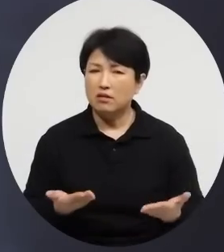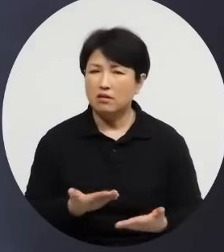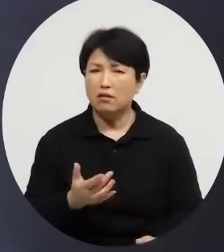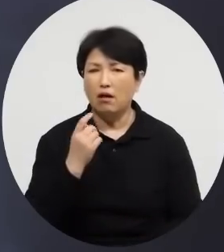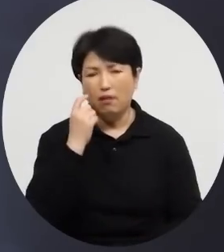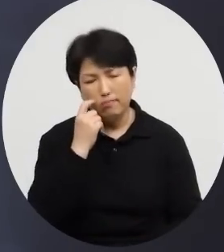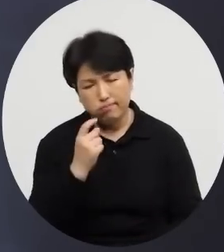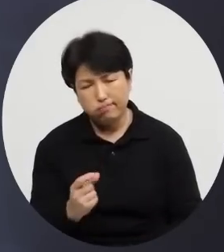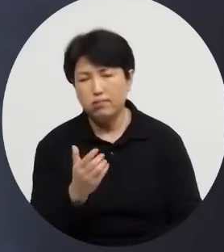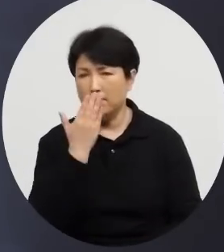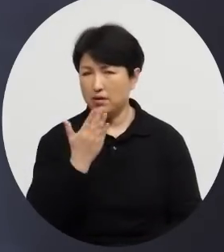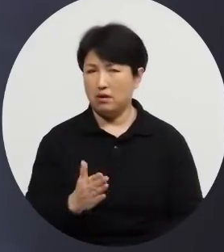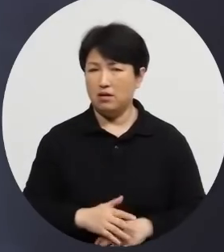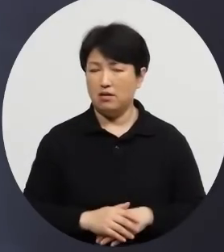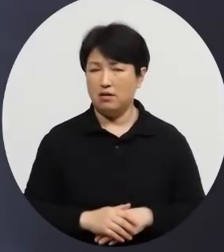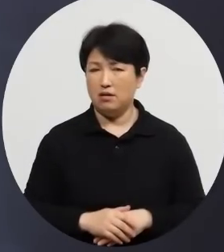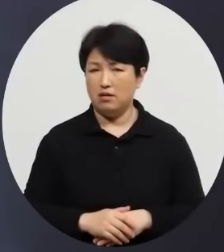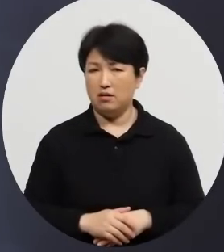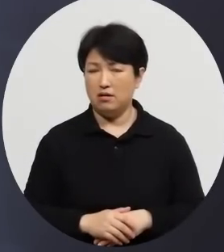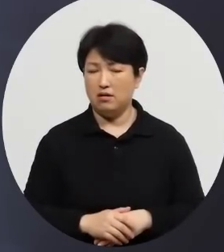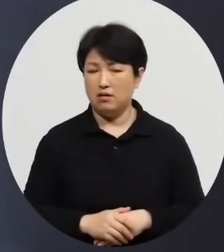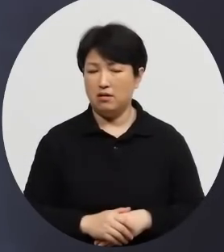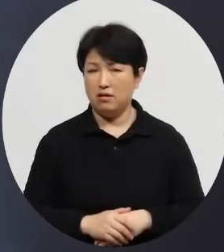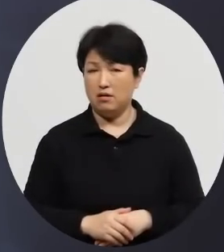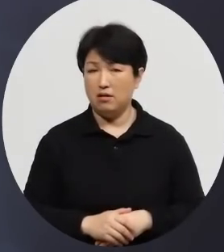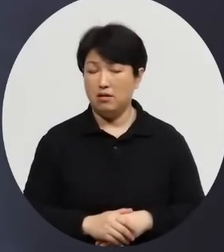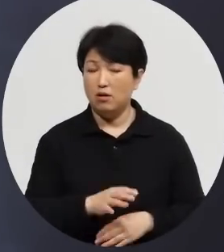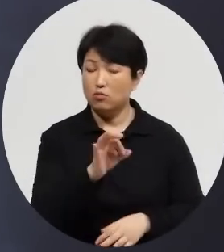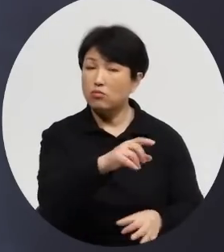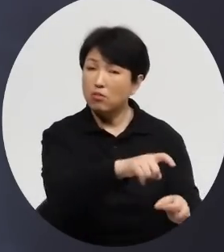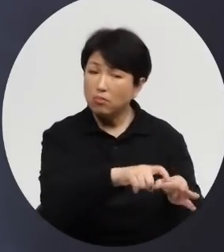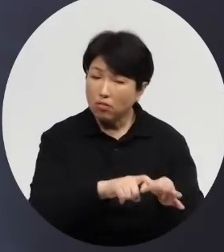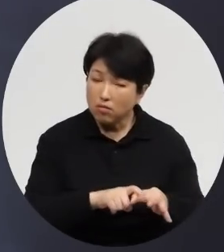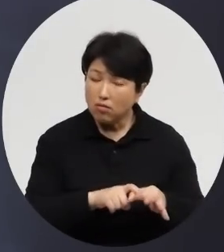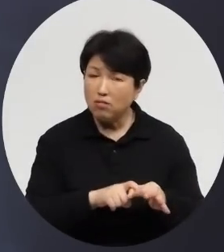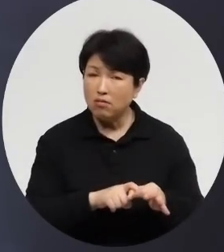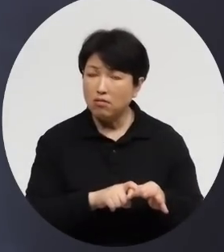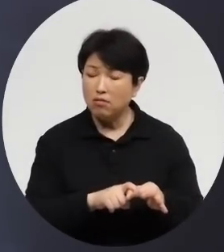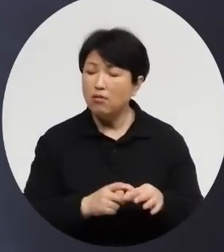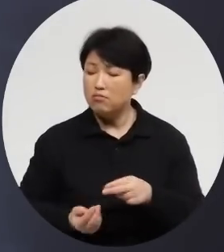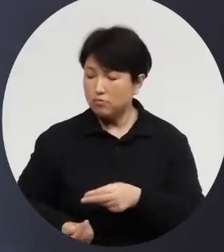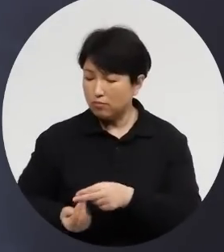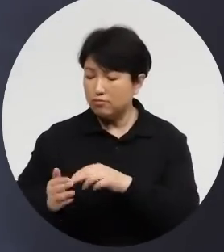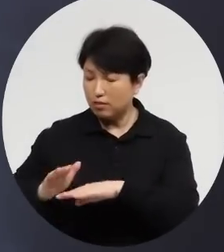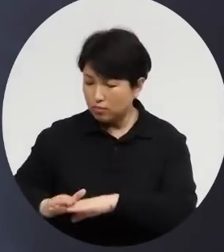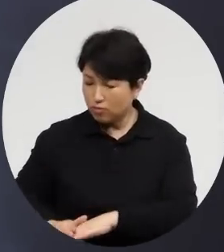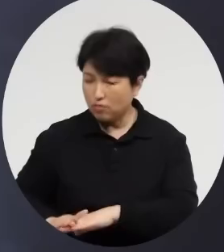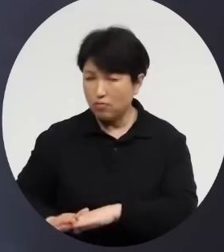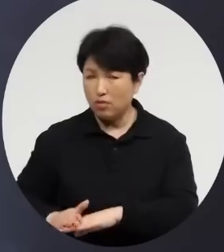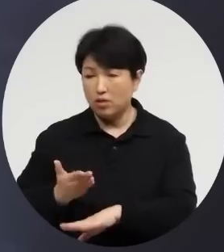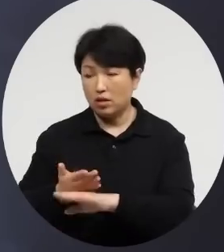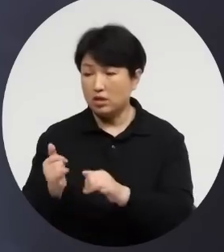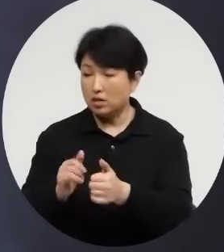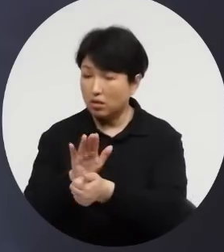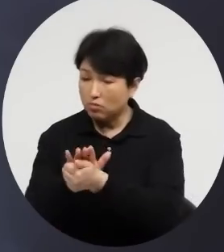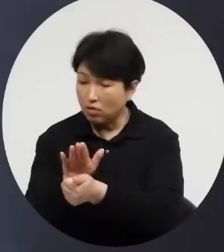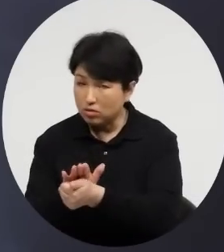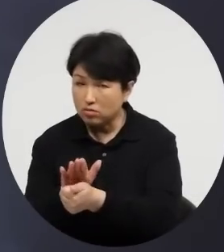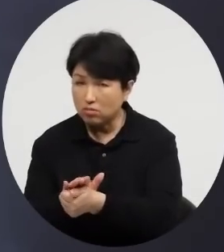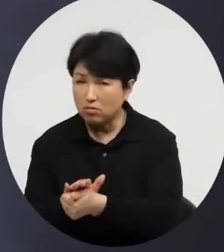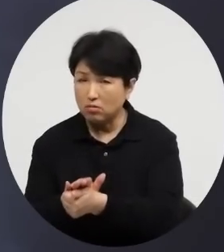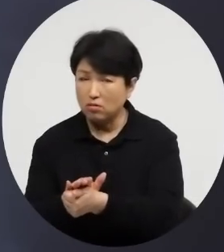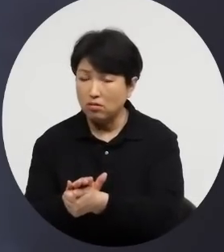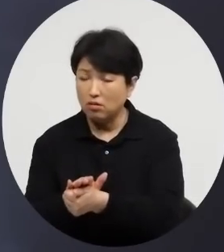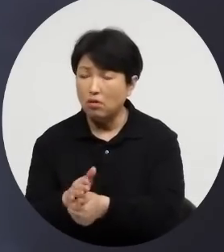세상에 뭐 돈이 들어와도 그걸 쓰지 말고 그냥 저축해 놓거나 남을 도와주거나 이러지 집을 넓히거나